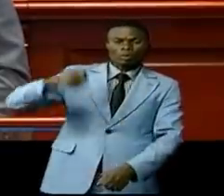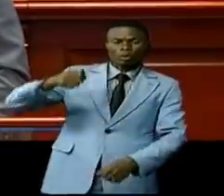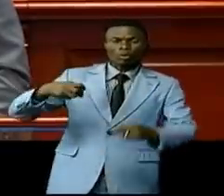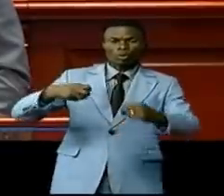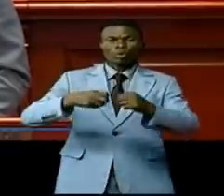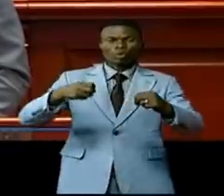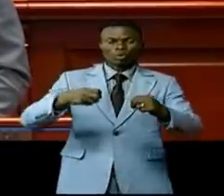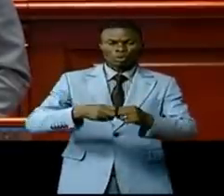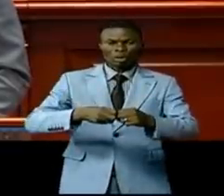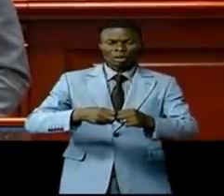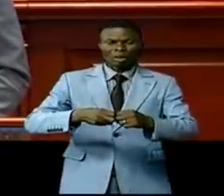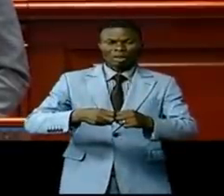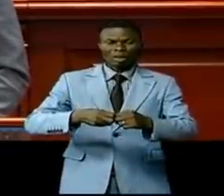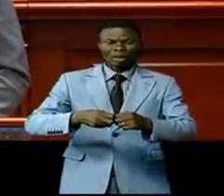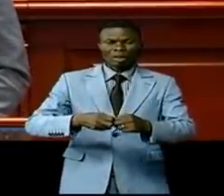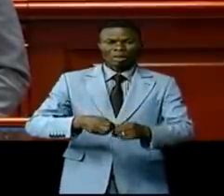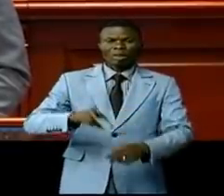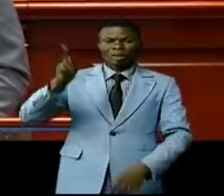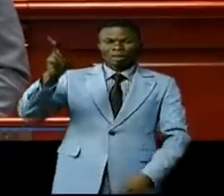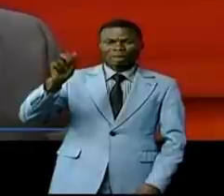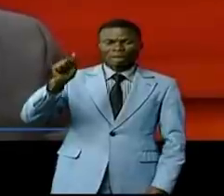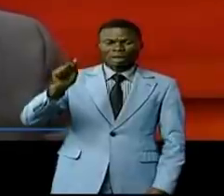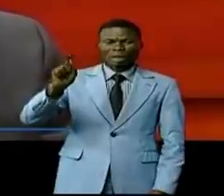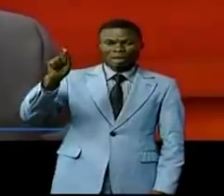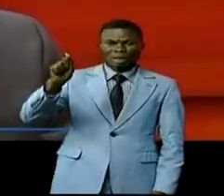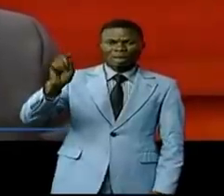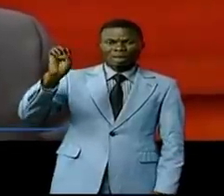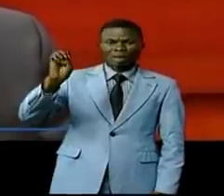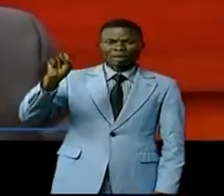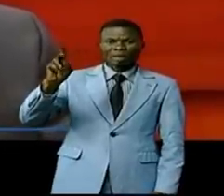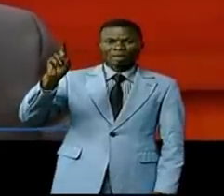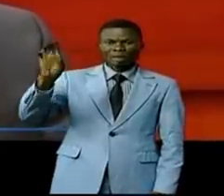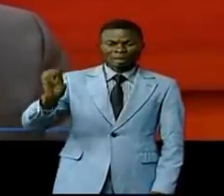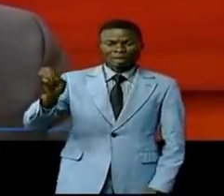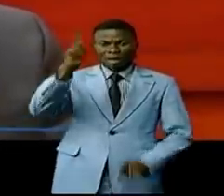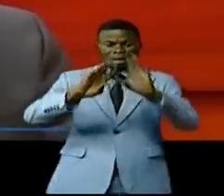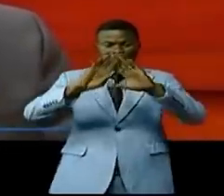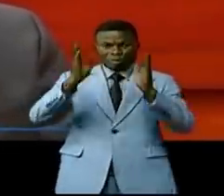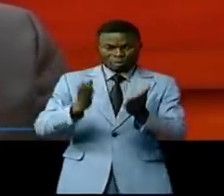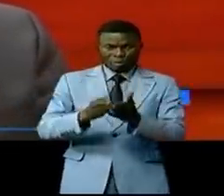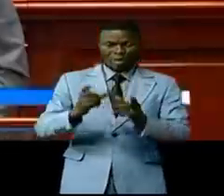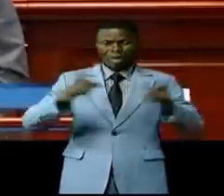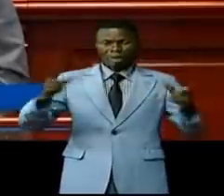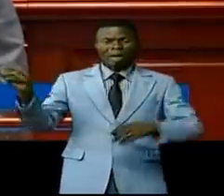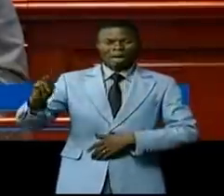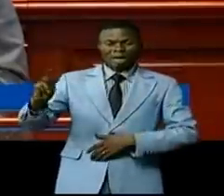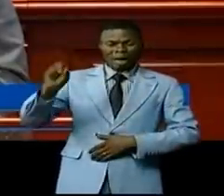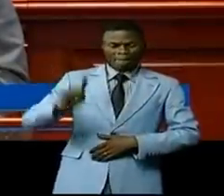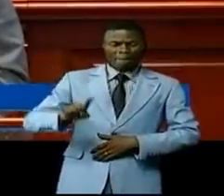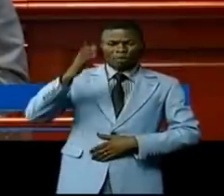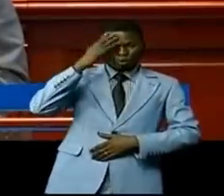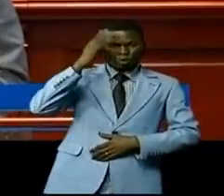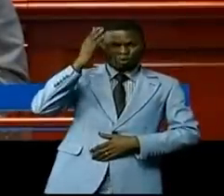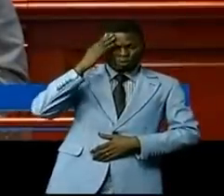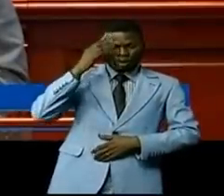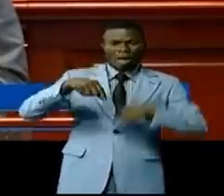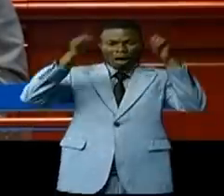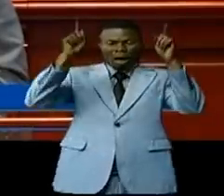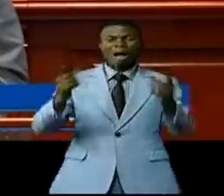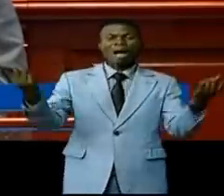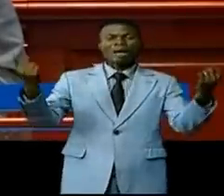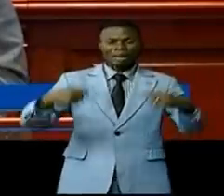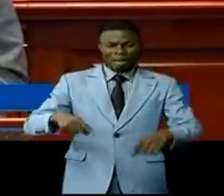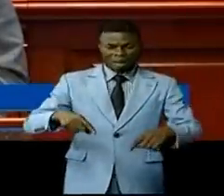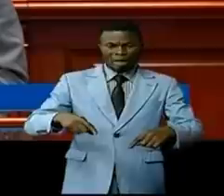hydroélectrique de Katende? Les populations de l'espace du Grand Kasaï veulent savoir en quelle année